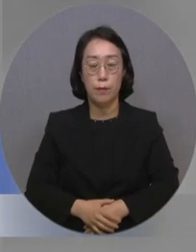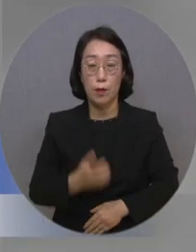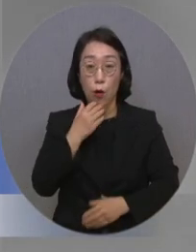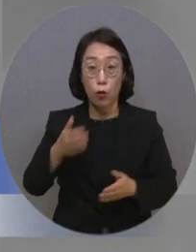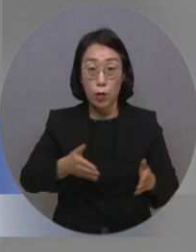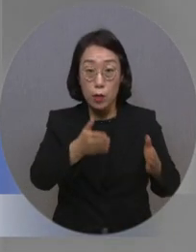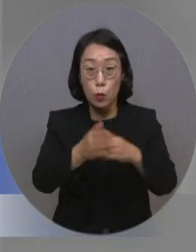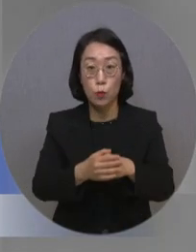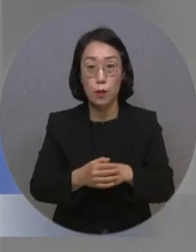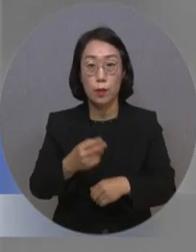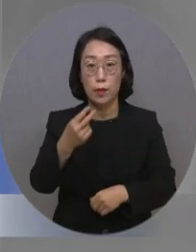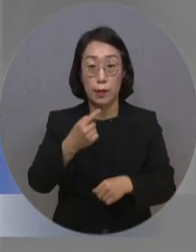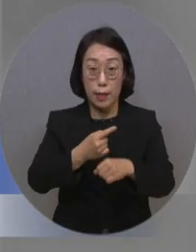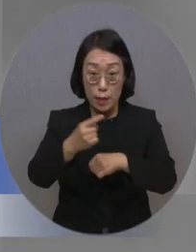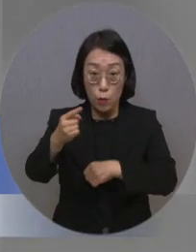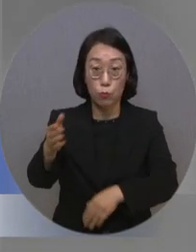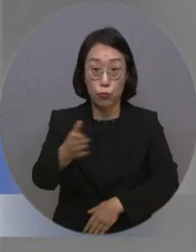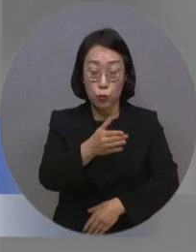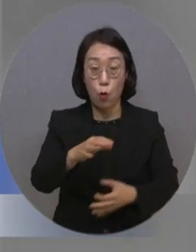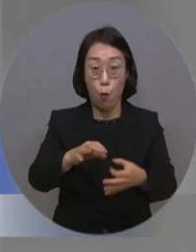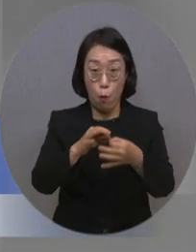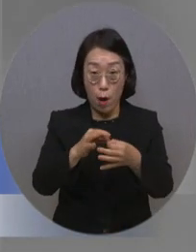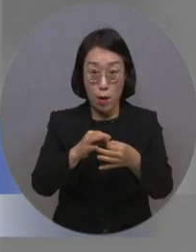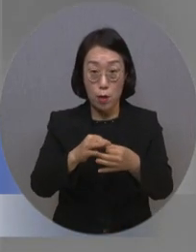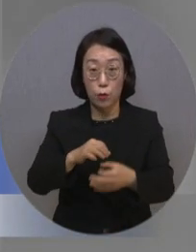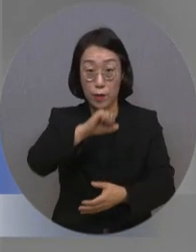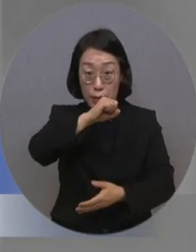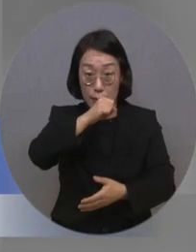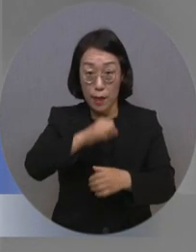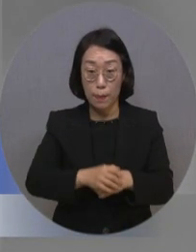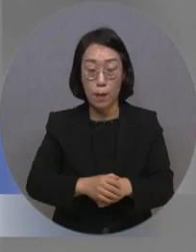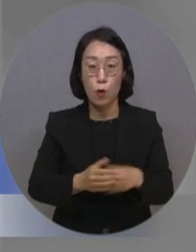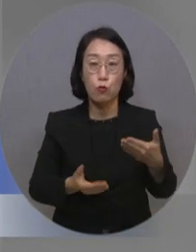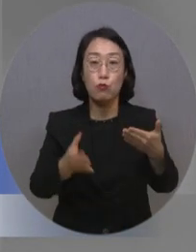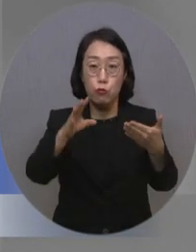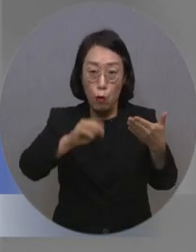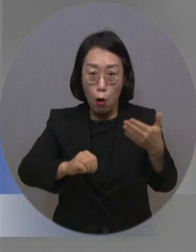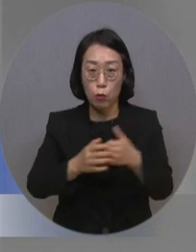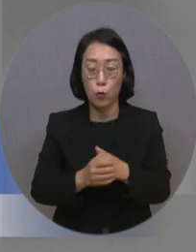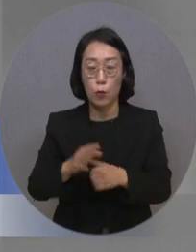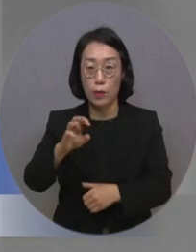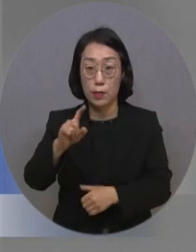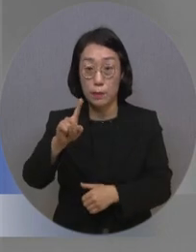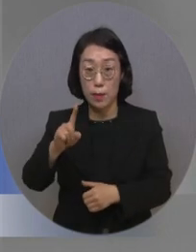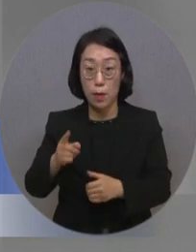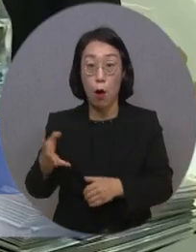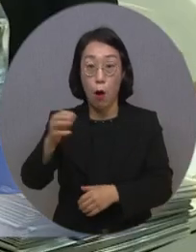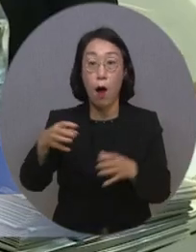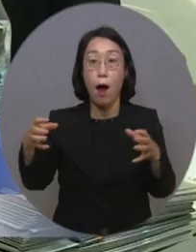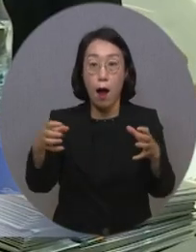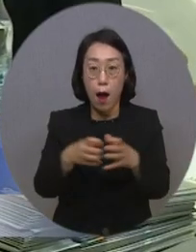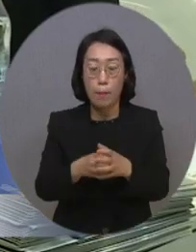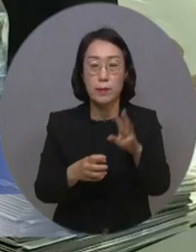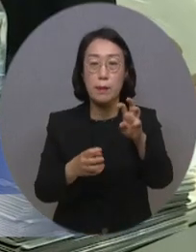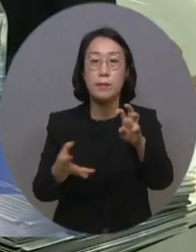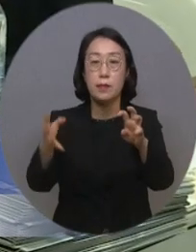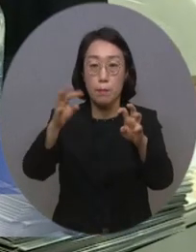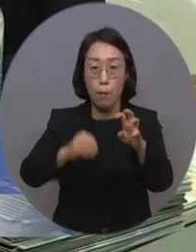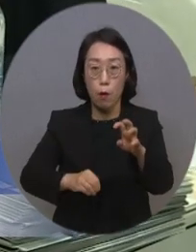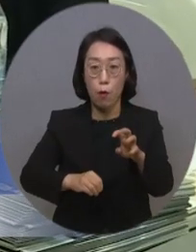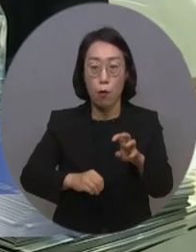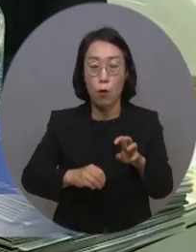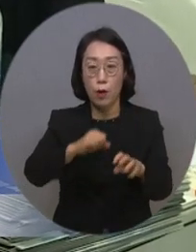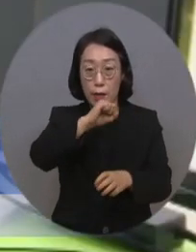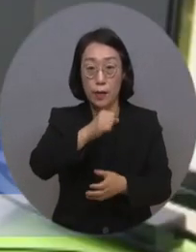경기도는 2023년도에도 관련 추경 예산 9억여 원과 시 군비 21억 원을 더해 총 30억 원의